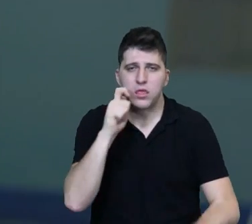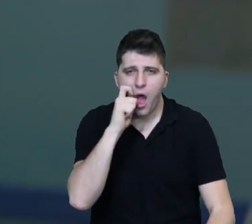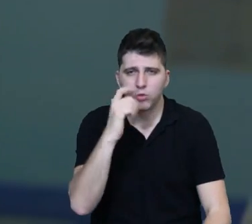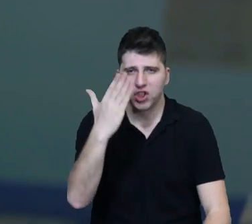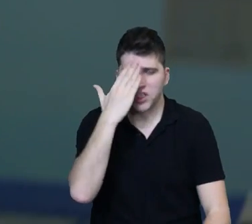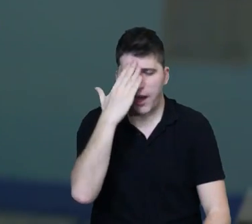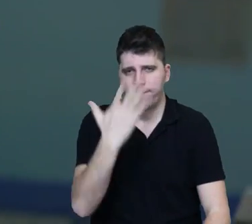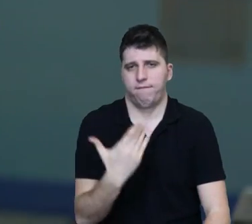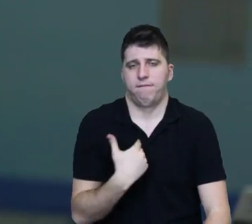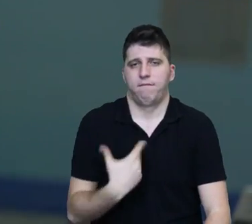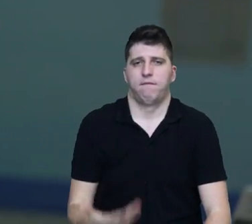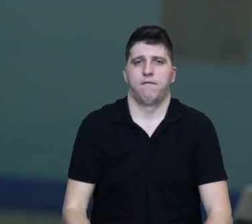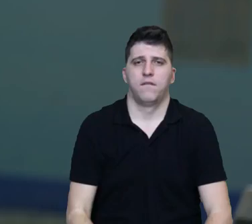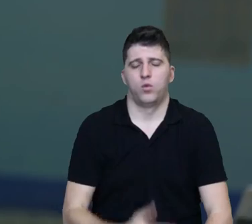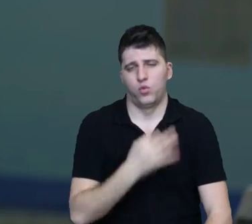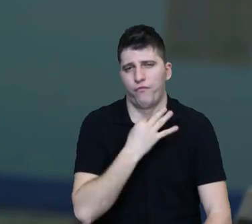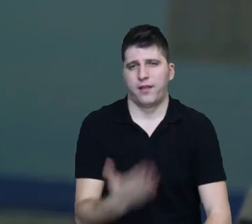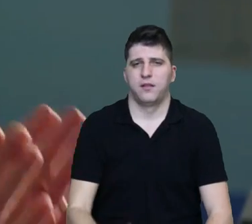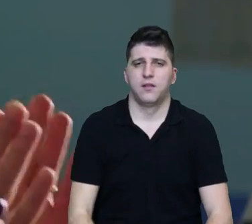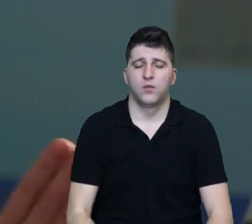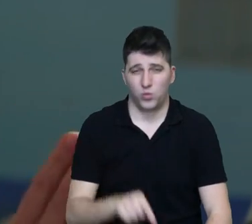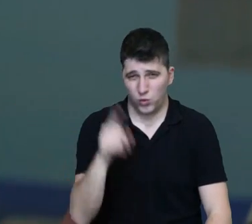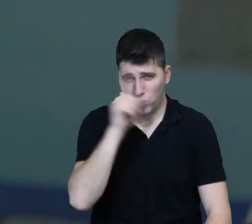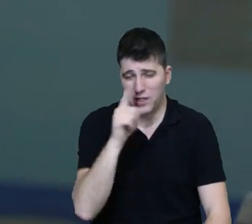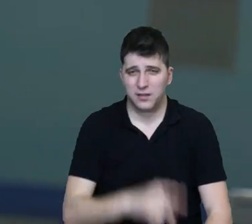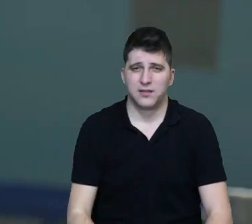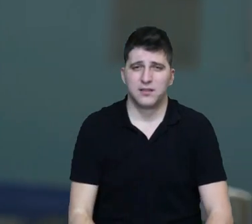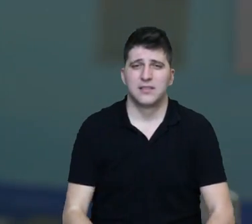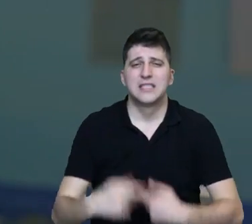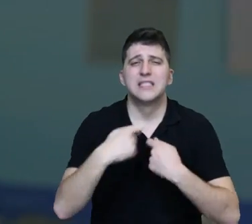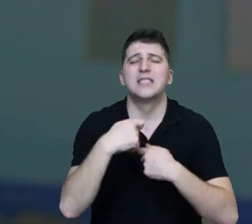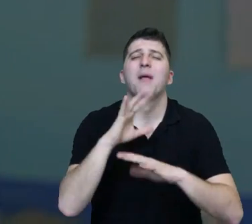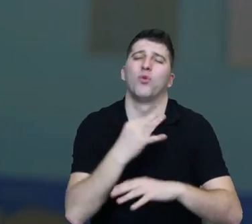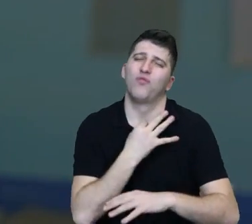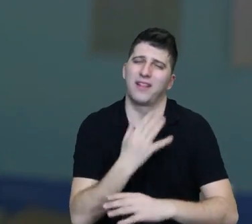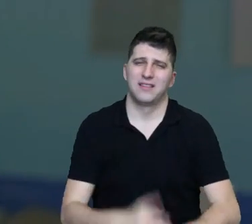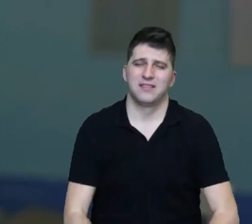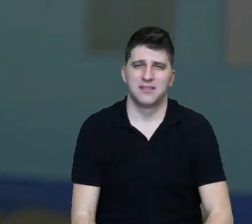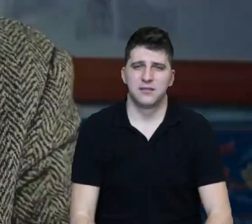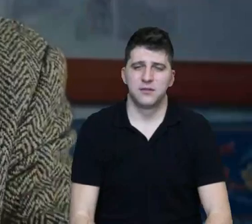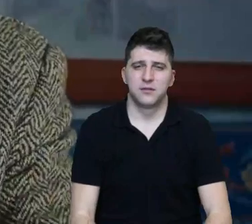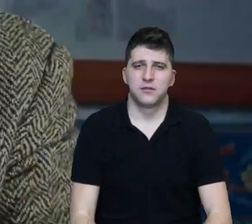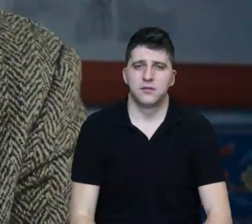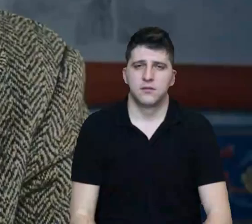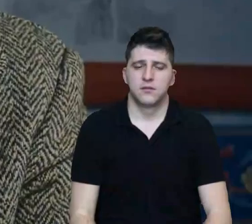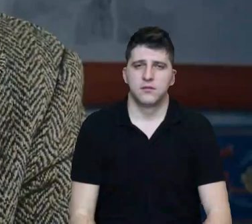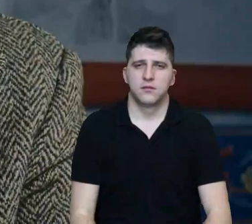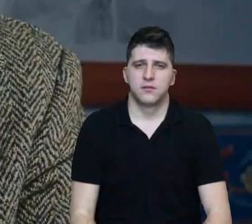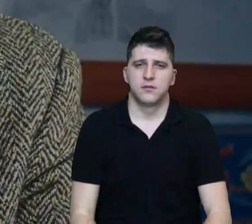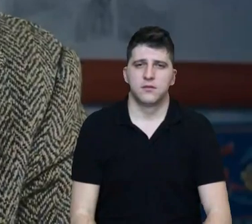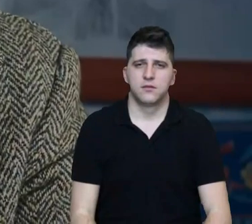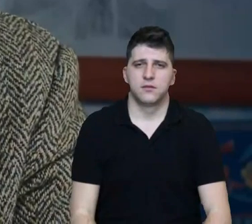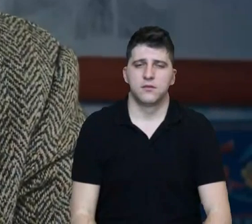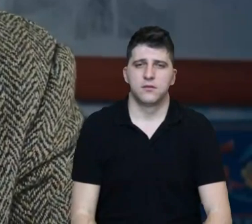şerefi, haysiyeti var ya. Lütfen. O yüzden ısrar etmemenizi rica ediyorum. Kimle konuştuğu